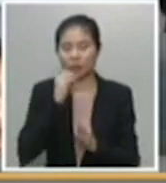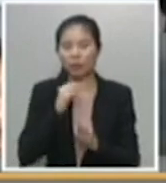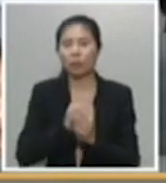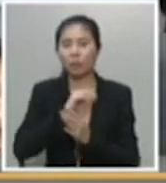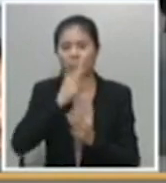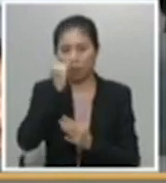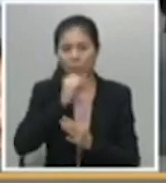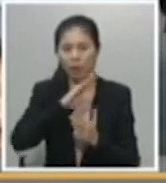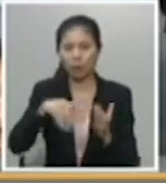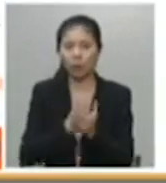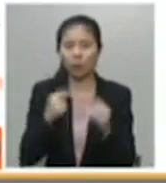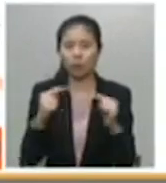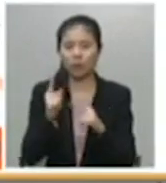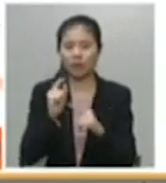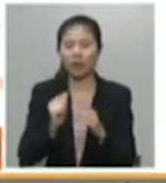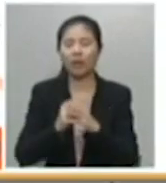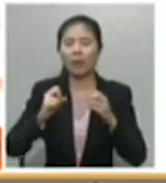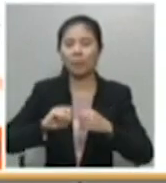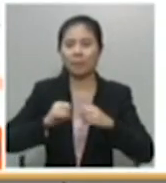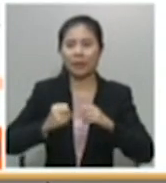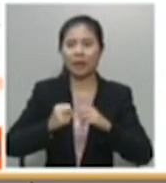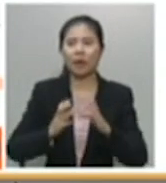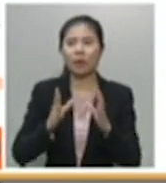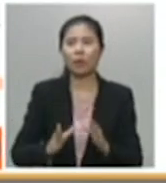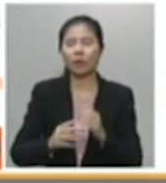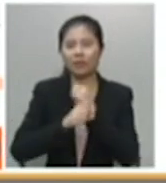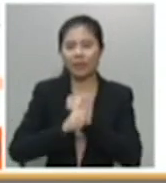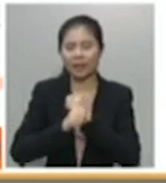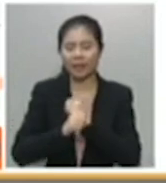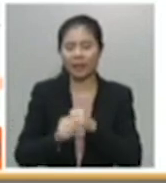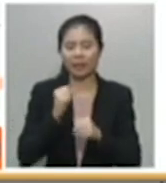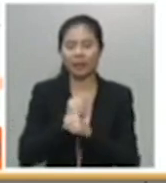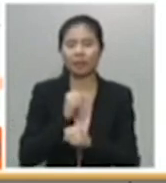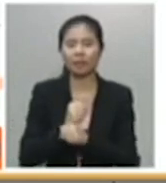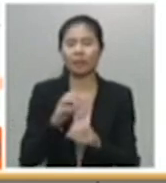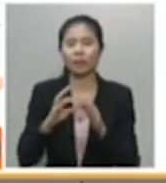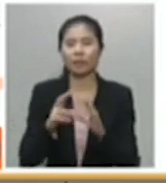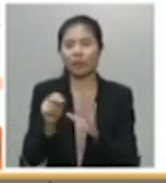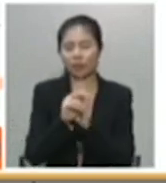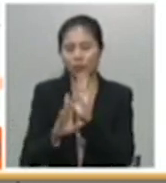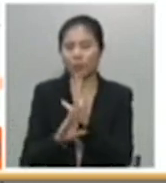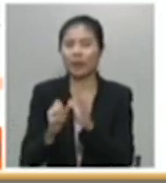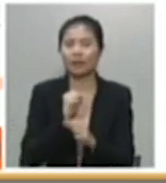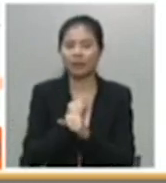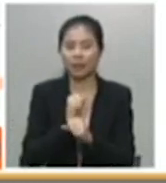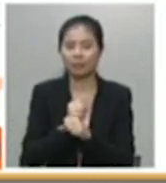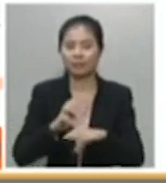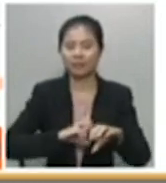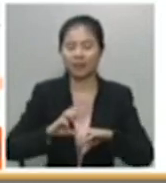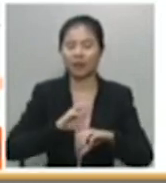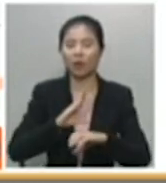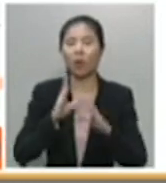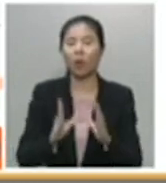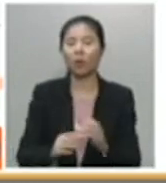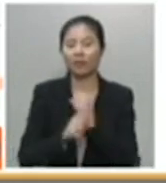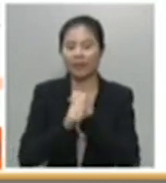ชิกหลายท่านนะครับก็ได้พูดถึงประเด็นปัญหาผู้สูงอายุและความสำคัญในการจัดเตรียมนโยบายที่จะรองรับซึ่งณวันนี้เนี่ยประเทศไทย